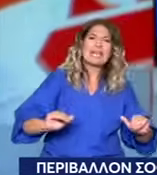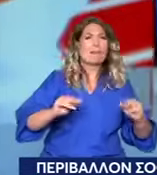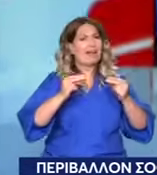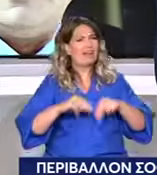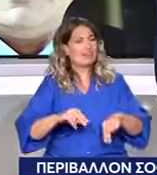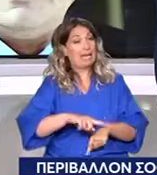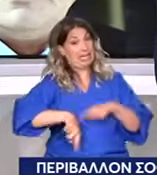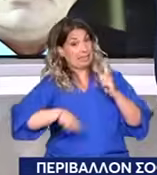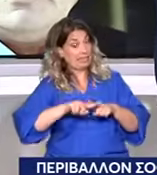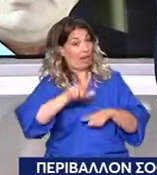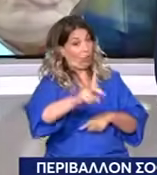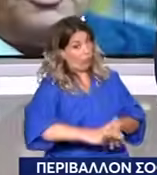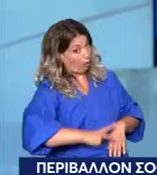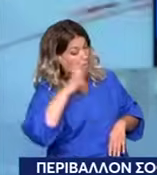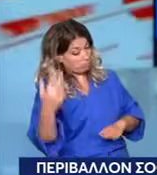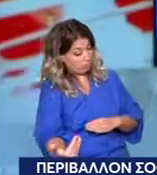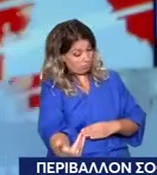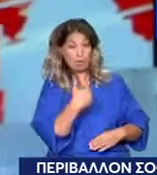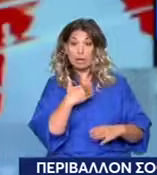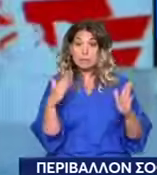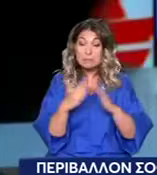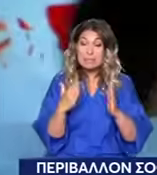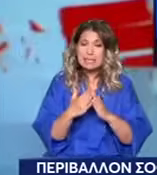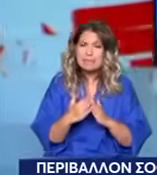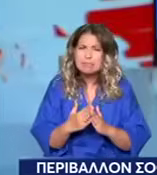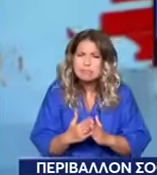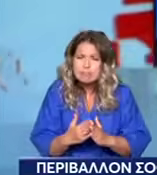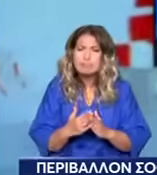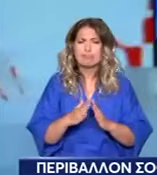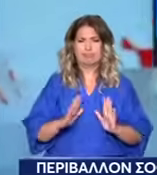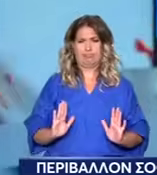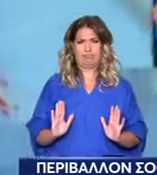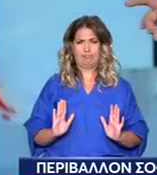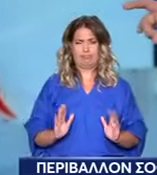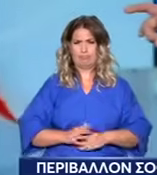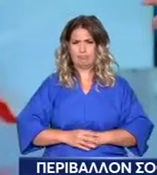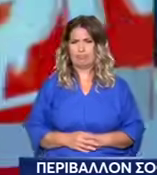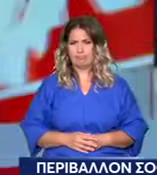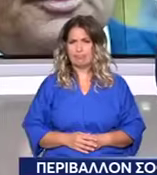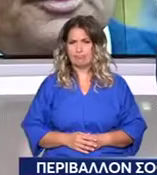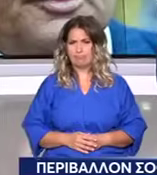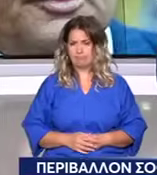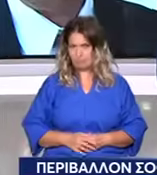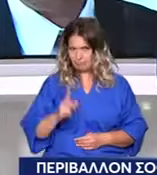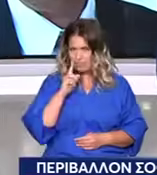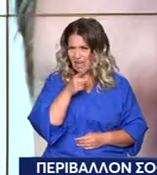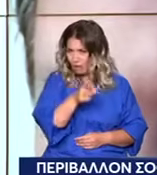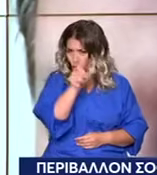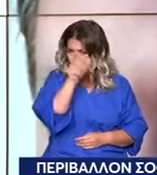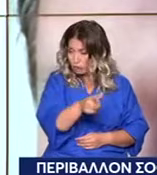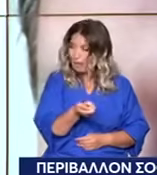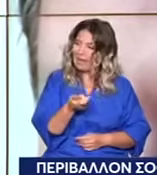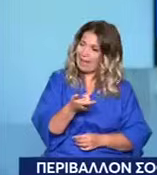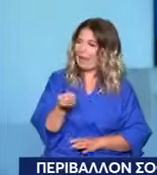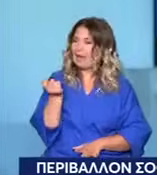δοθεί κατάθεση και μετά ίσως σταλμένος από το Λίτρα είναι ο άνθρωπος ο οποίος φτιάχνει αυτό το group στο Viber, να το θυμίσουμε έτσι. Δηλαδή από